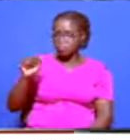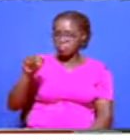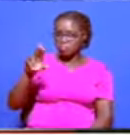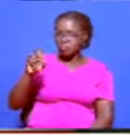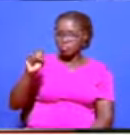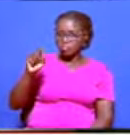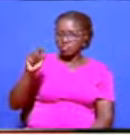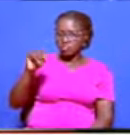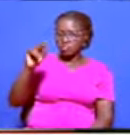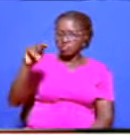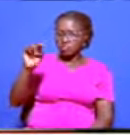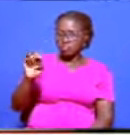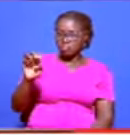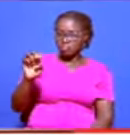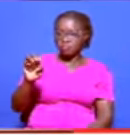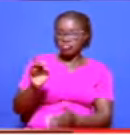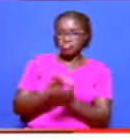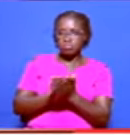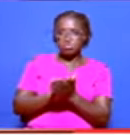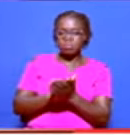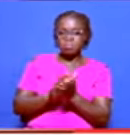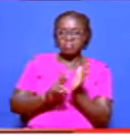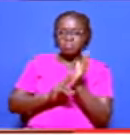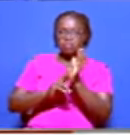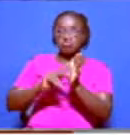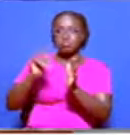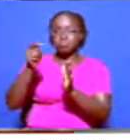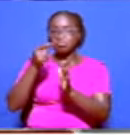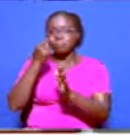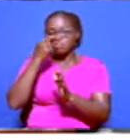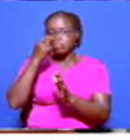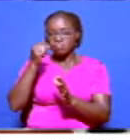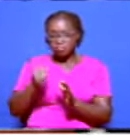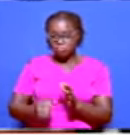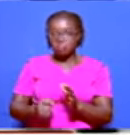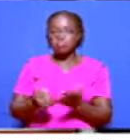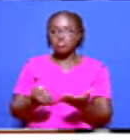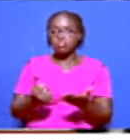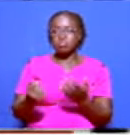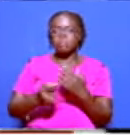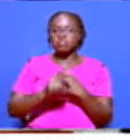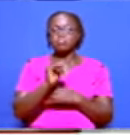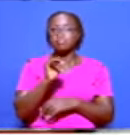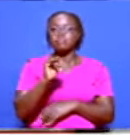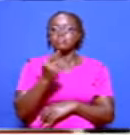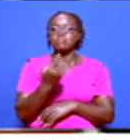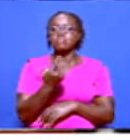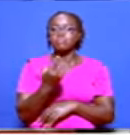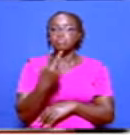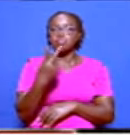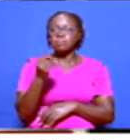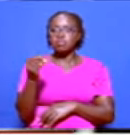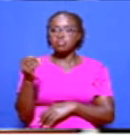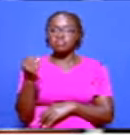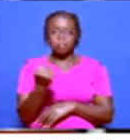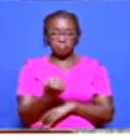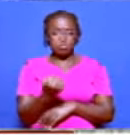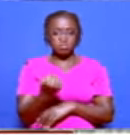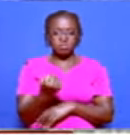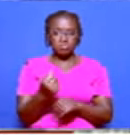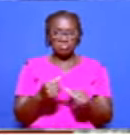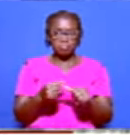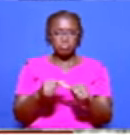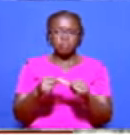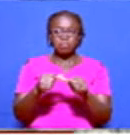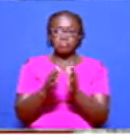mwakilishi mkuu wa kiroho nchini Kenya na Sudan Kusini mwaka mnamo mwezi Januari mwaka 2005 na kuhudumu kwa mihula